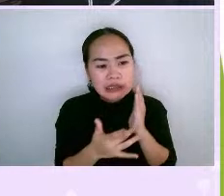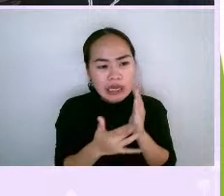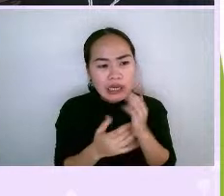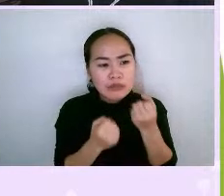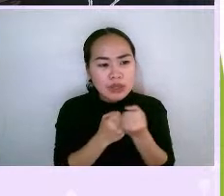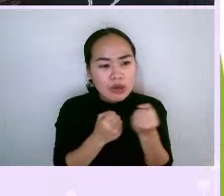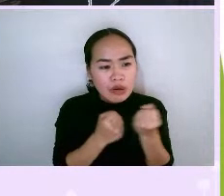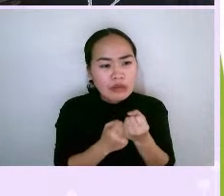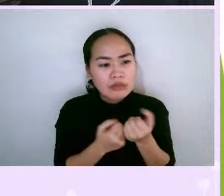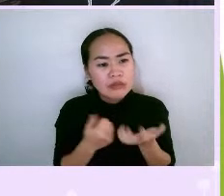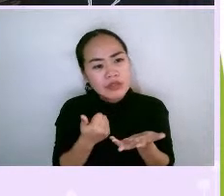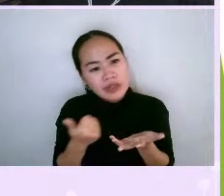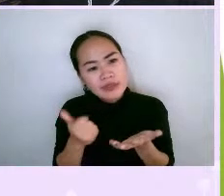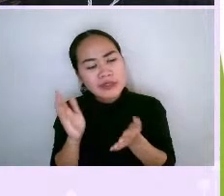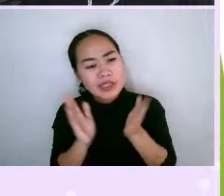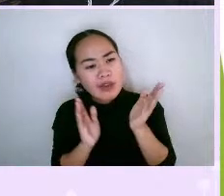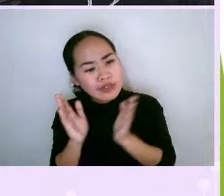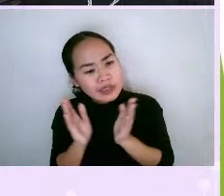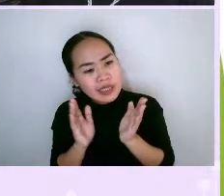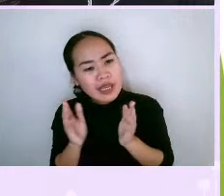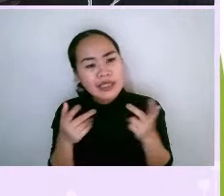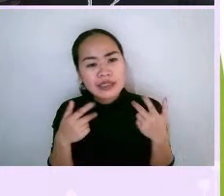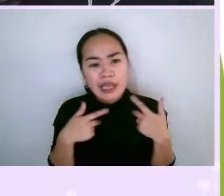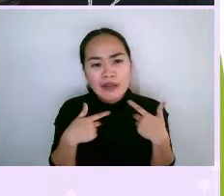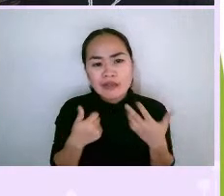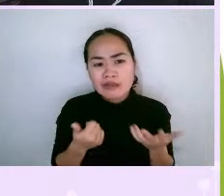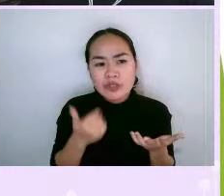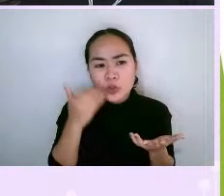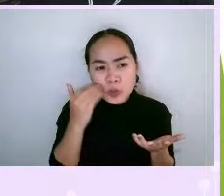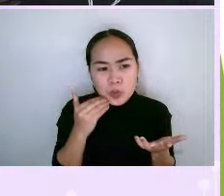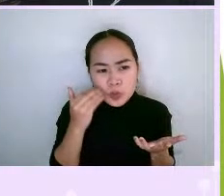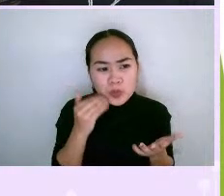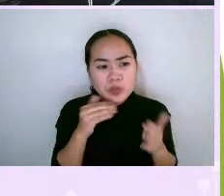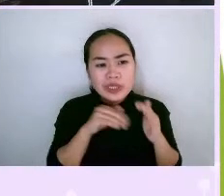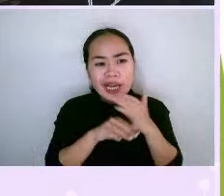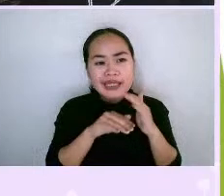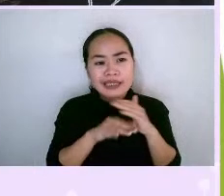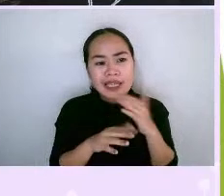services, tapos lack of access